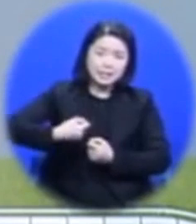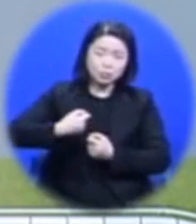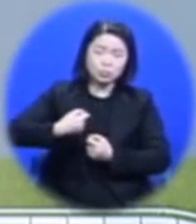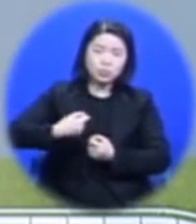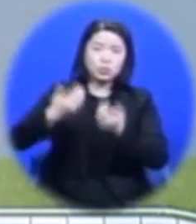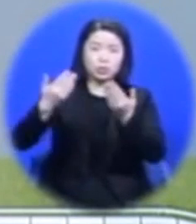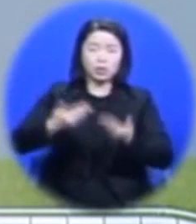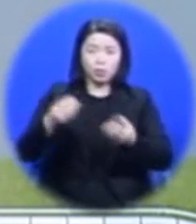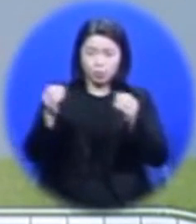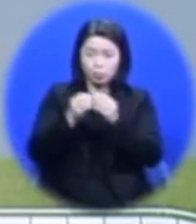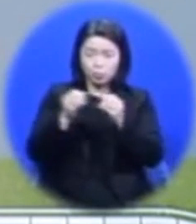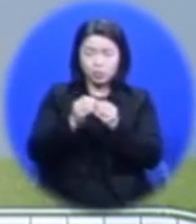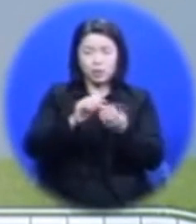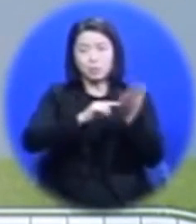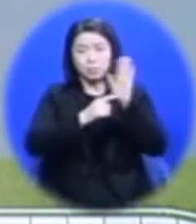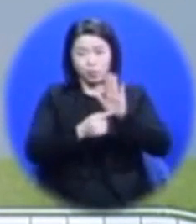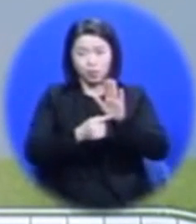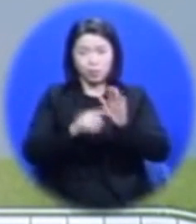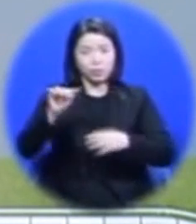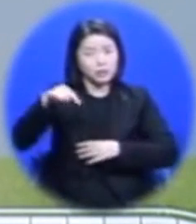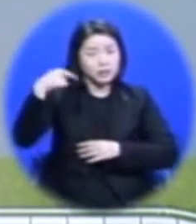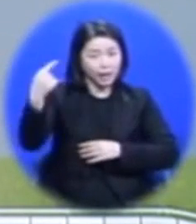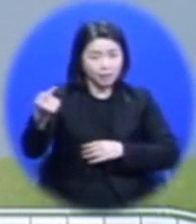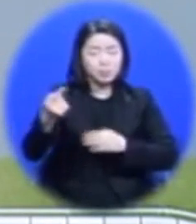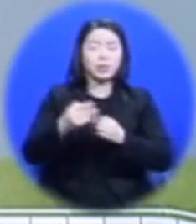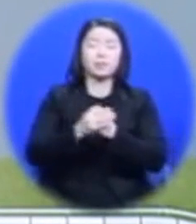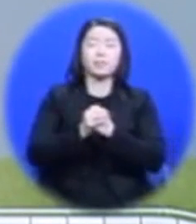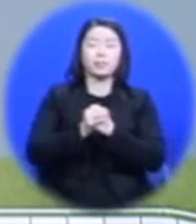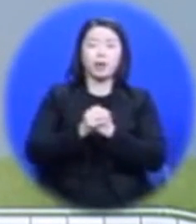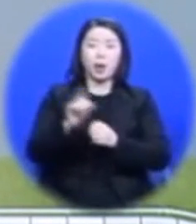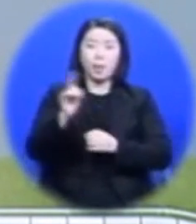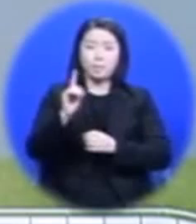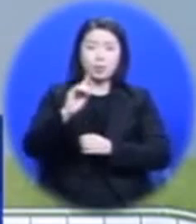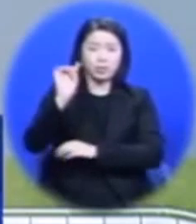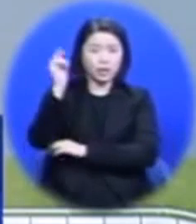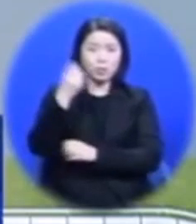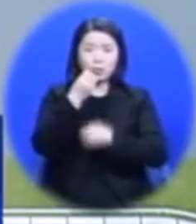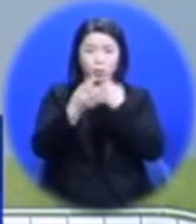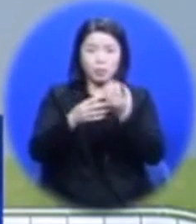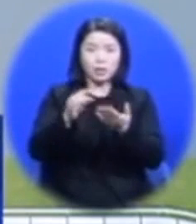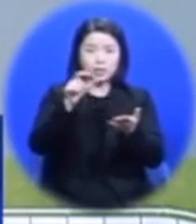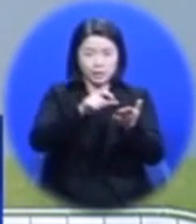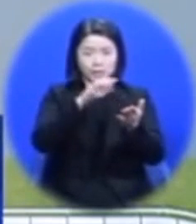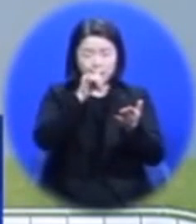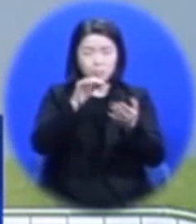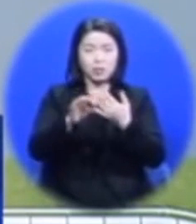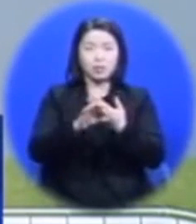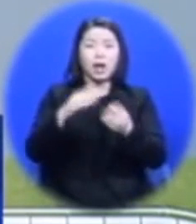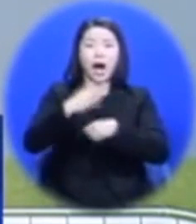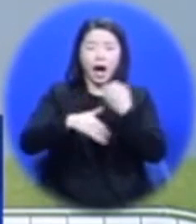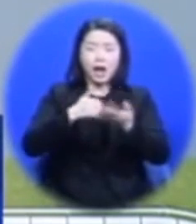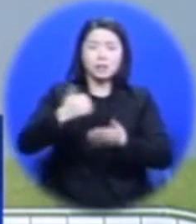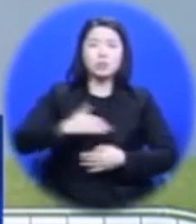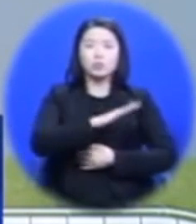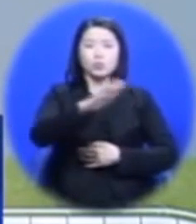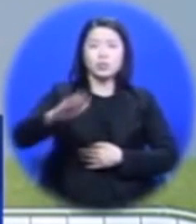이렇게 표현하고는 그 다음에 그가 뭐라고 고백했느냐 하면 하나님은 우리의